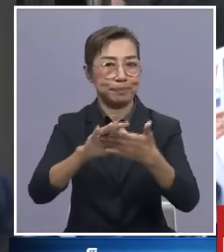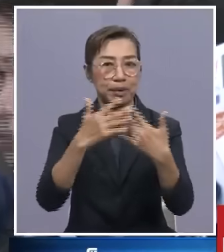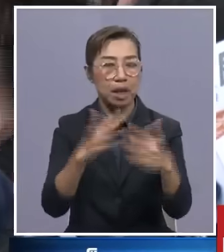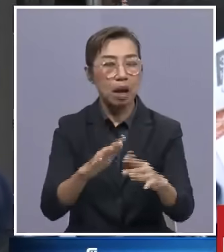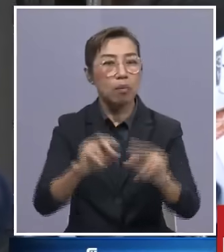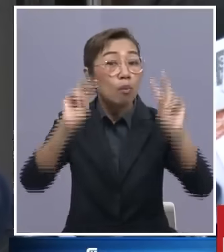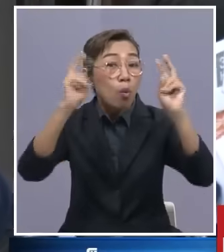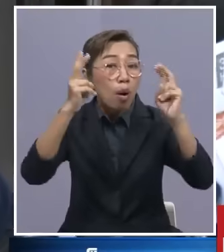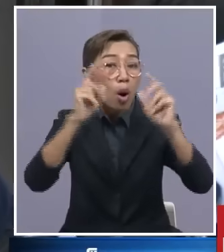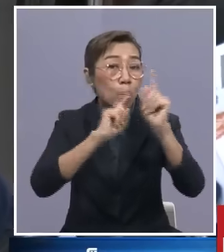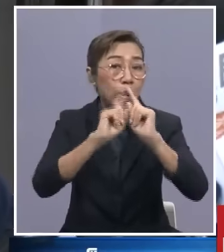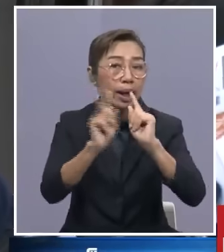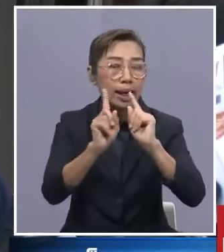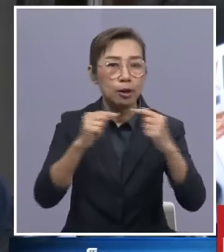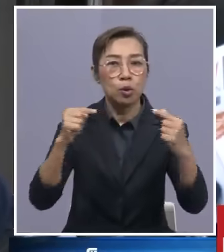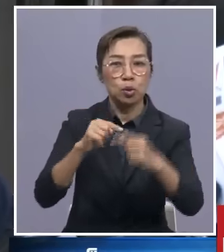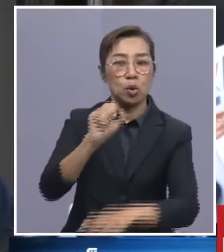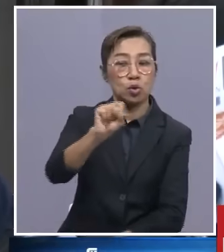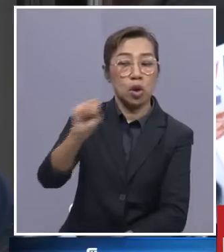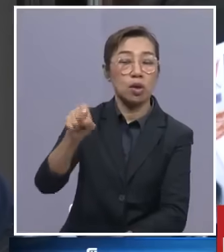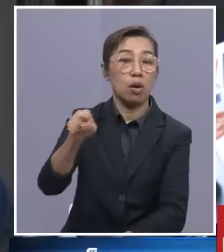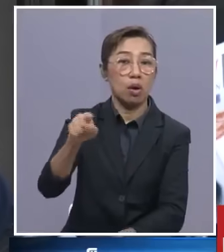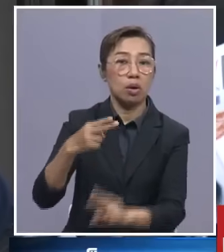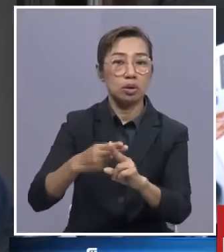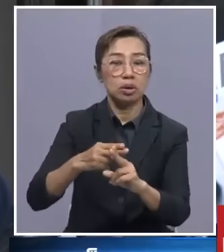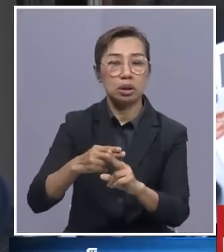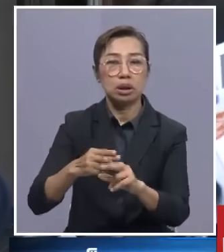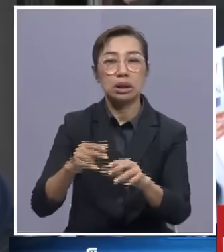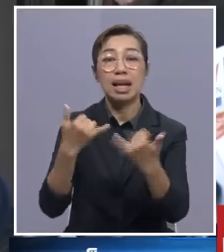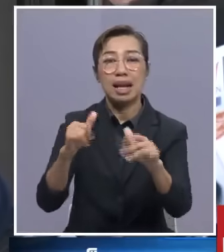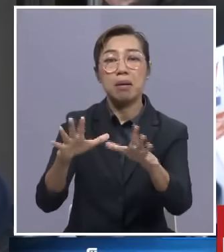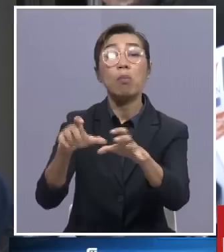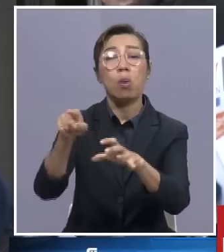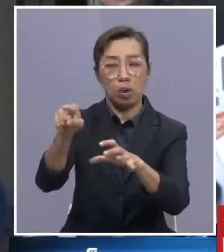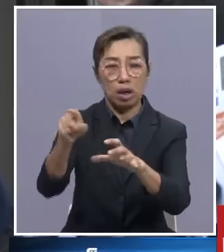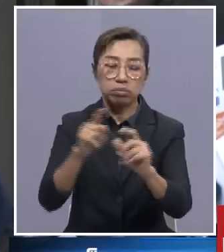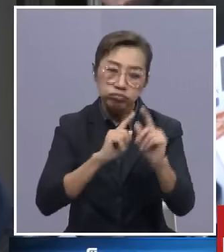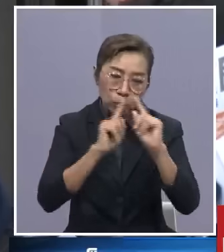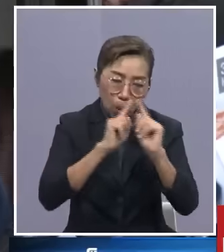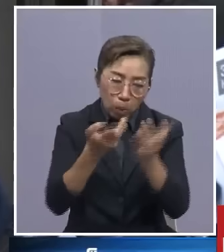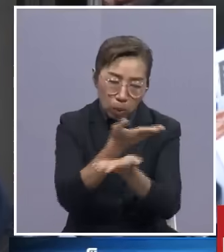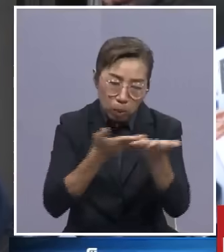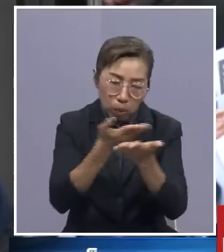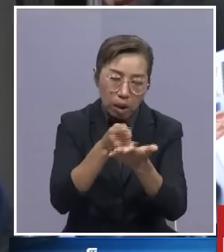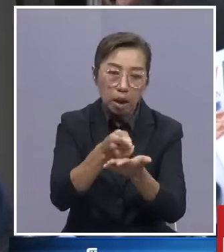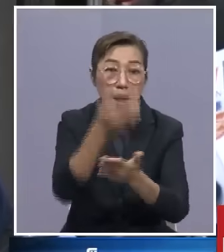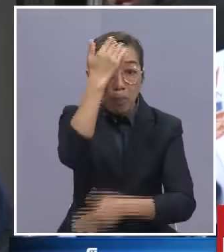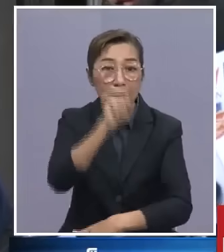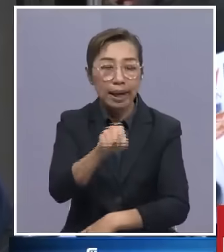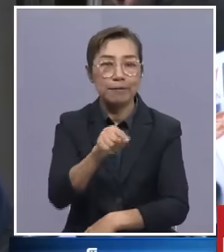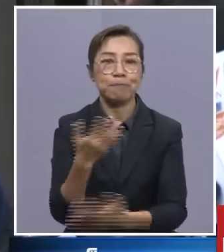กรณีเอ่อคุณชยามพวานะครับหรือปู่อันะครับก็สืบเนื่องจาก